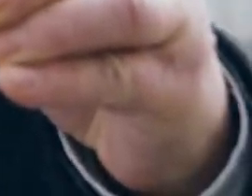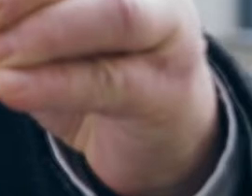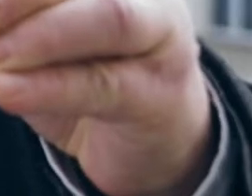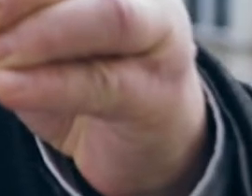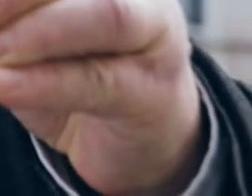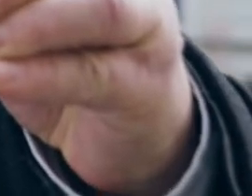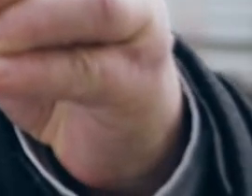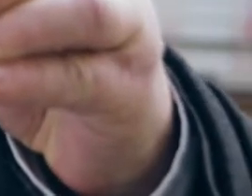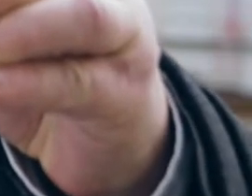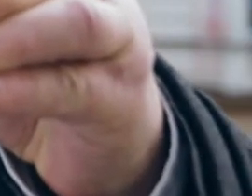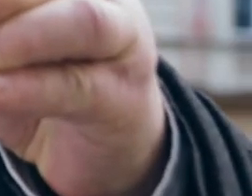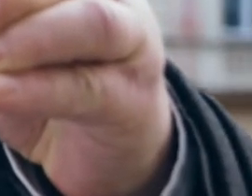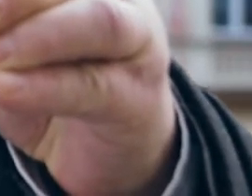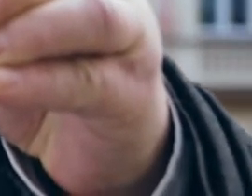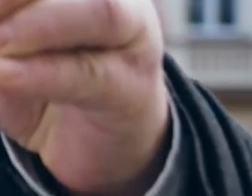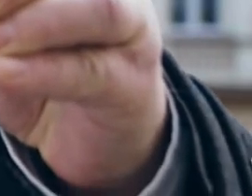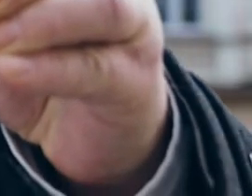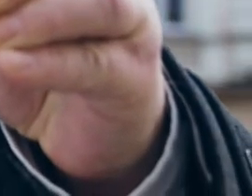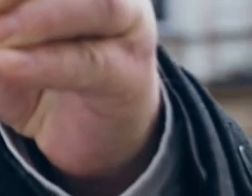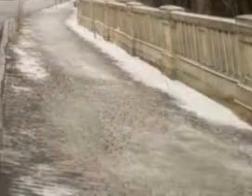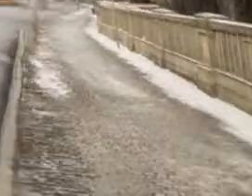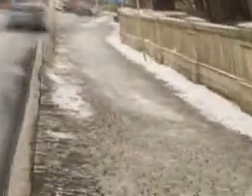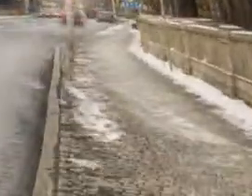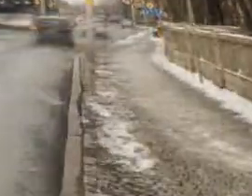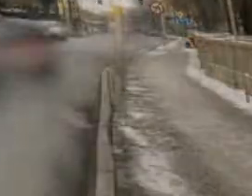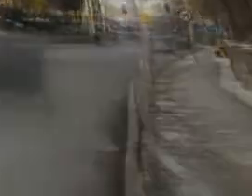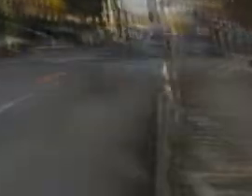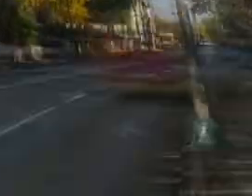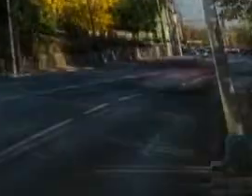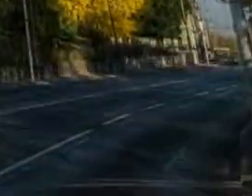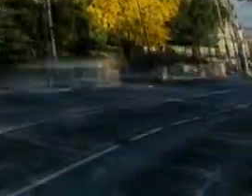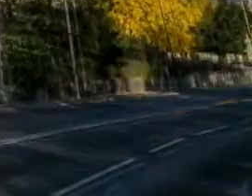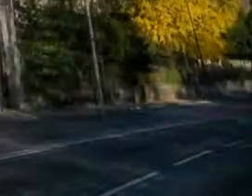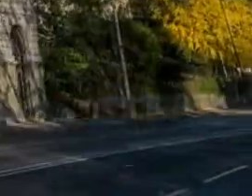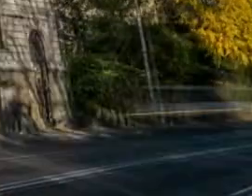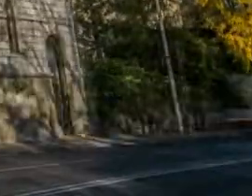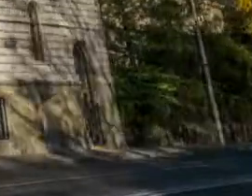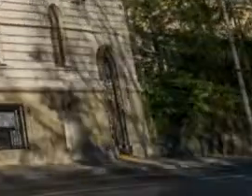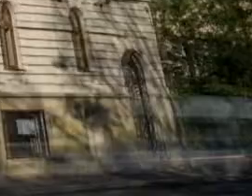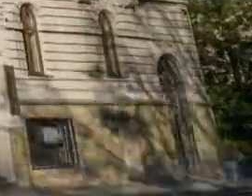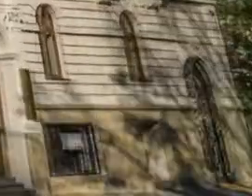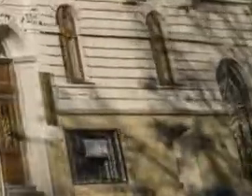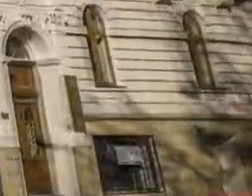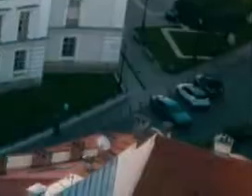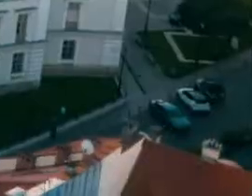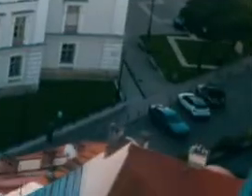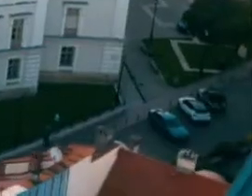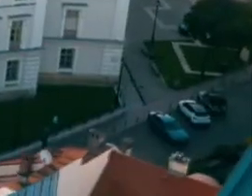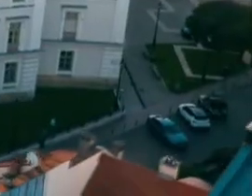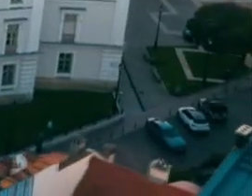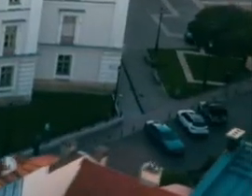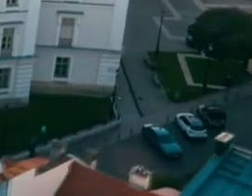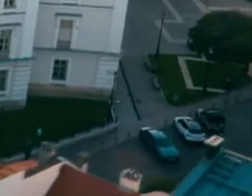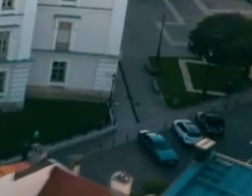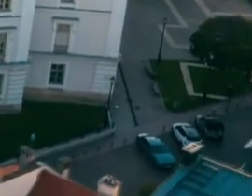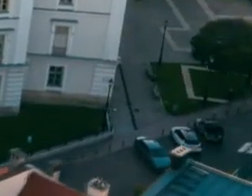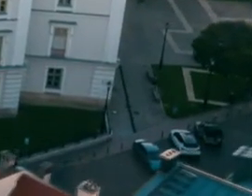miejsce zawsze było inspiracją. Choć dziś tyle się zmieniło, to echa